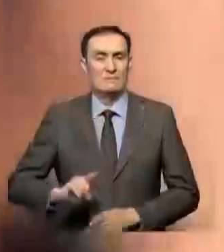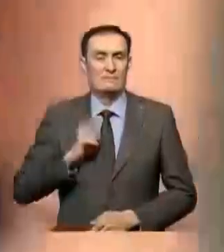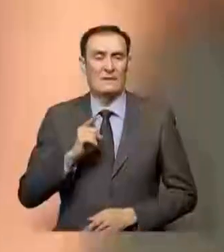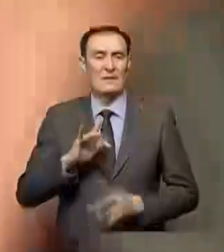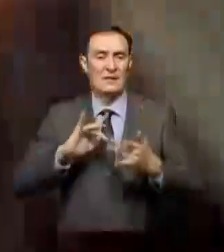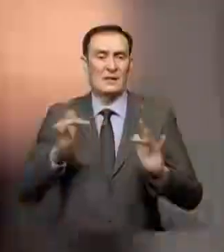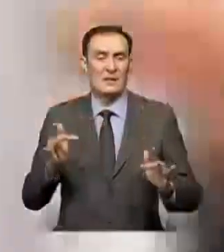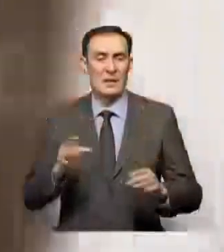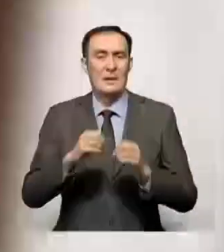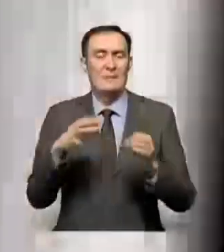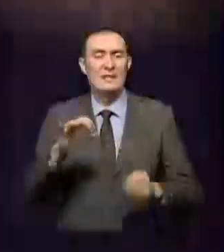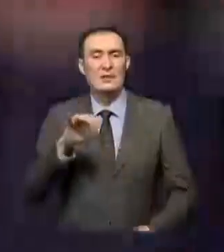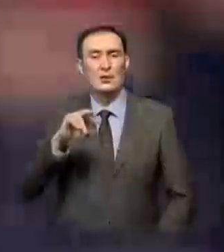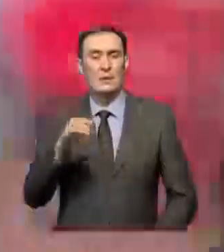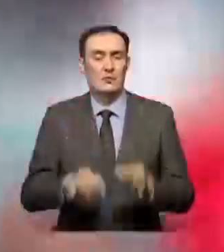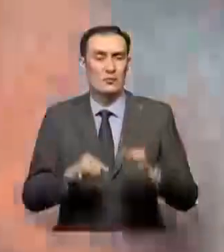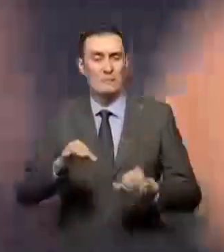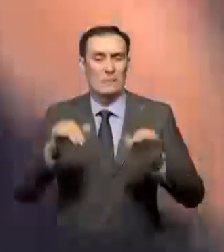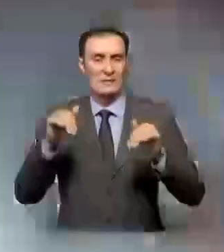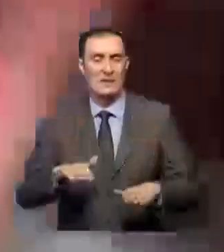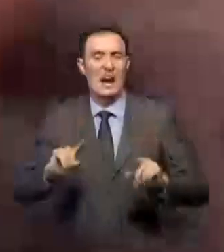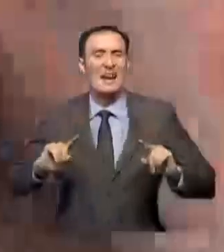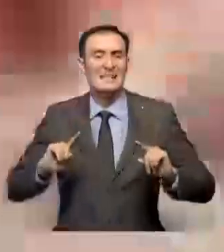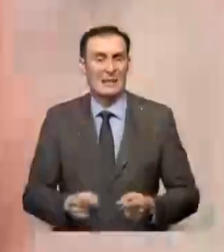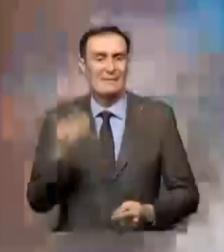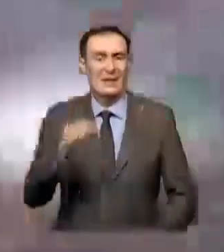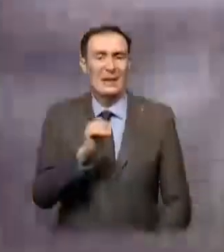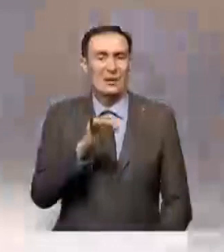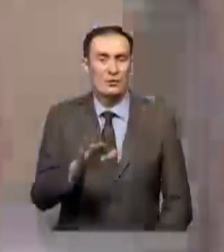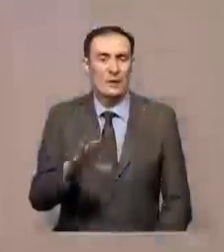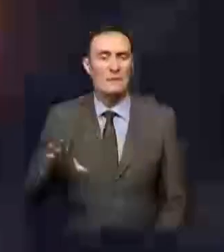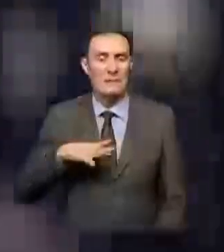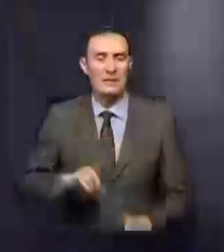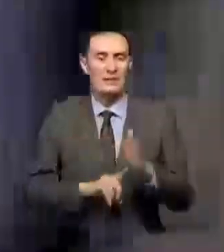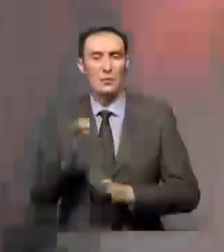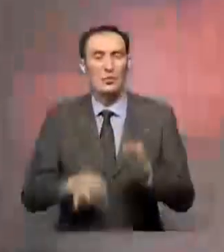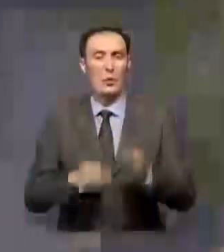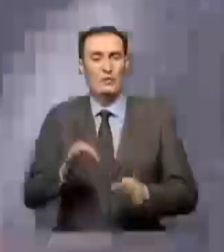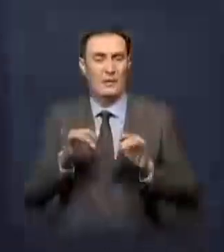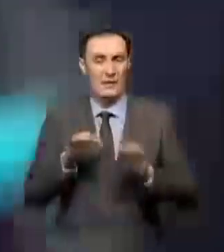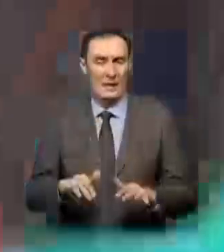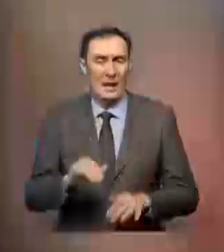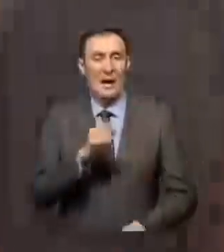в соцсетях. 15 июля суд постановил арестовать Марата Айтенова. Было заведено уголовное